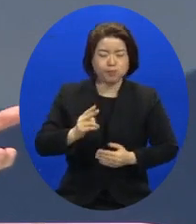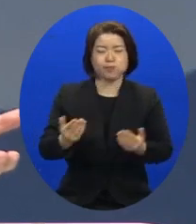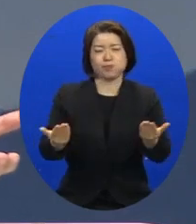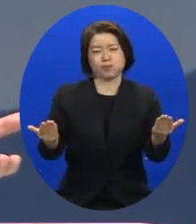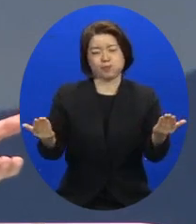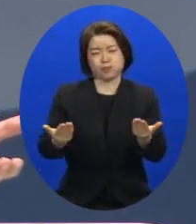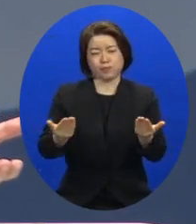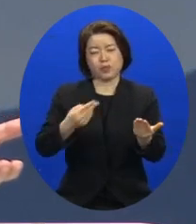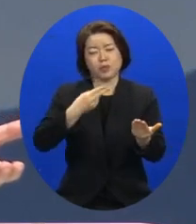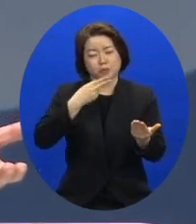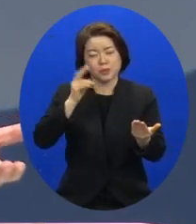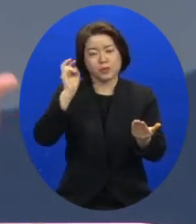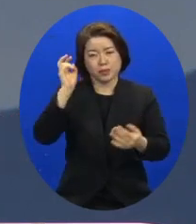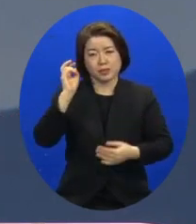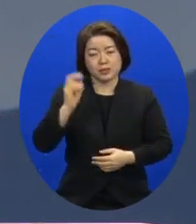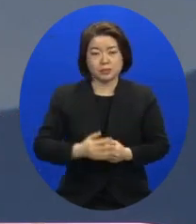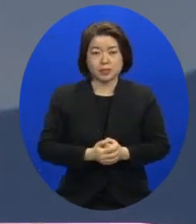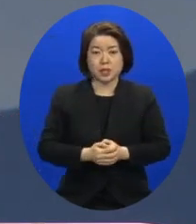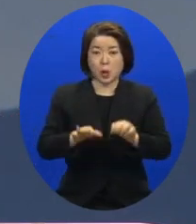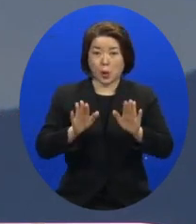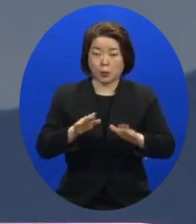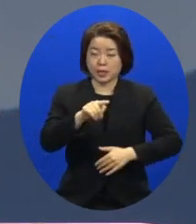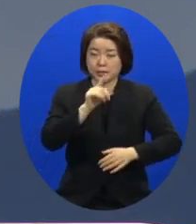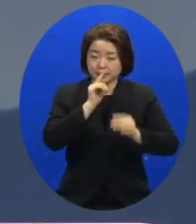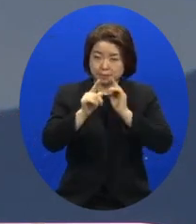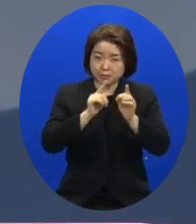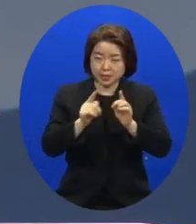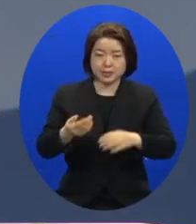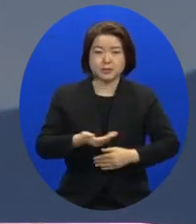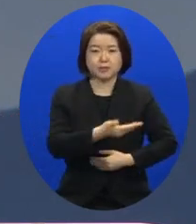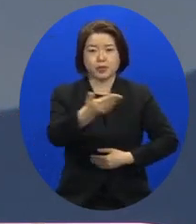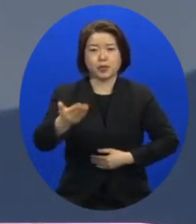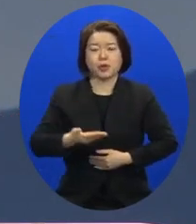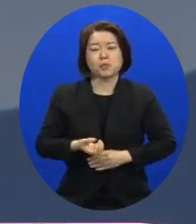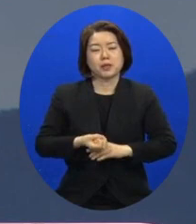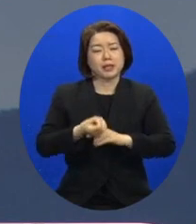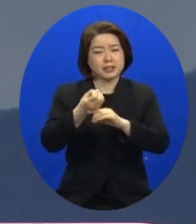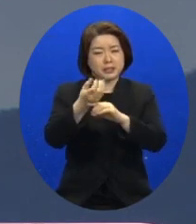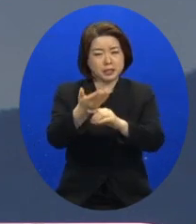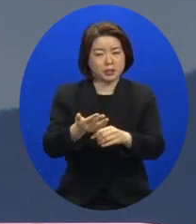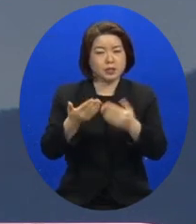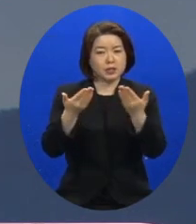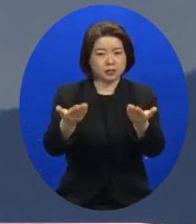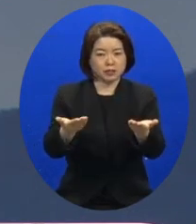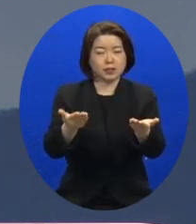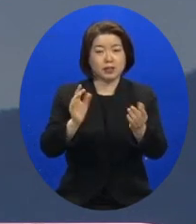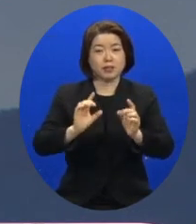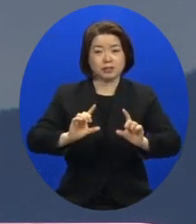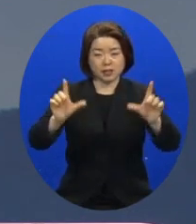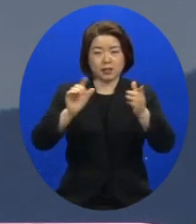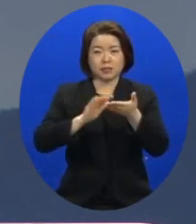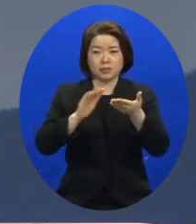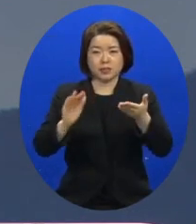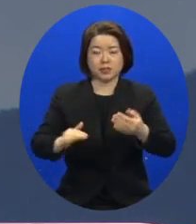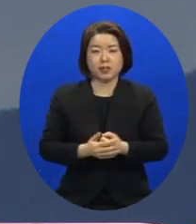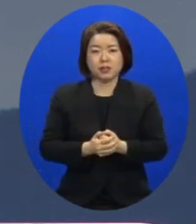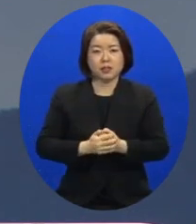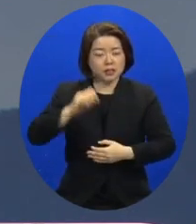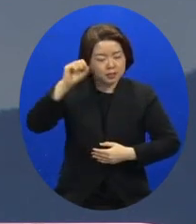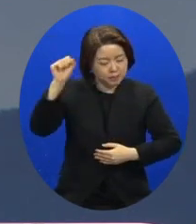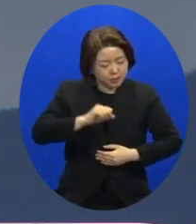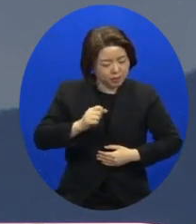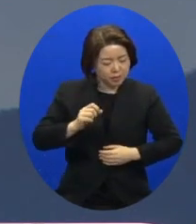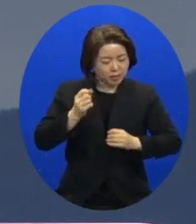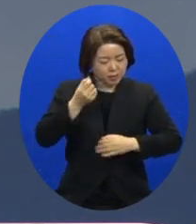없을 것입니다. 오늘이 그 말씀을 여러분에게 드려야 되는 날입니다. 새벽에